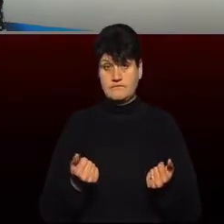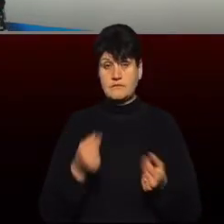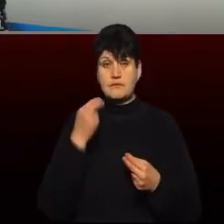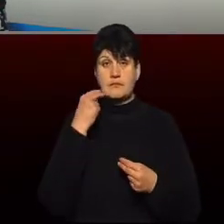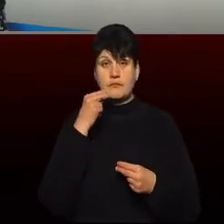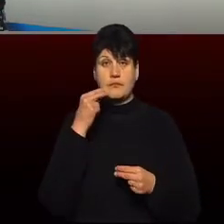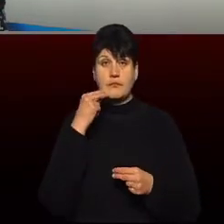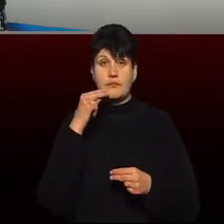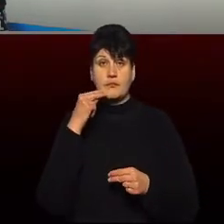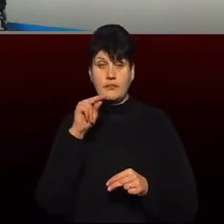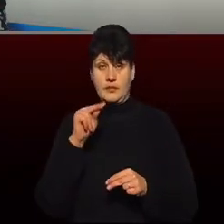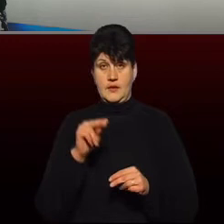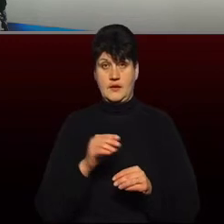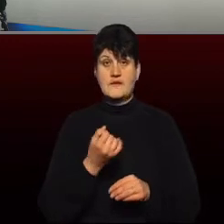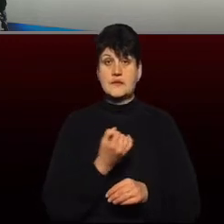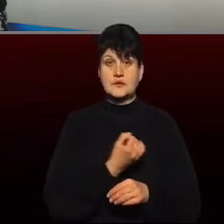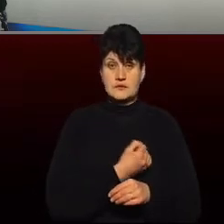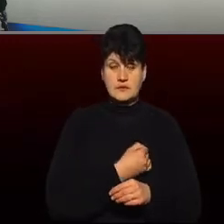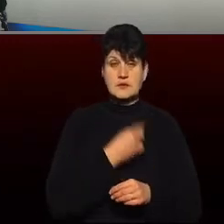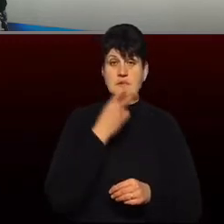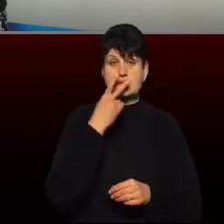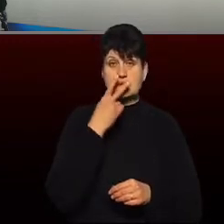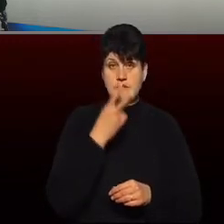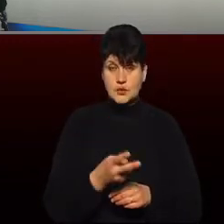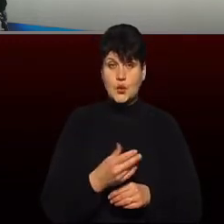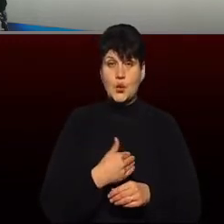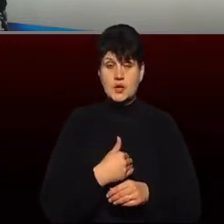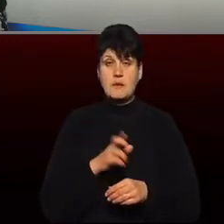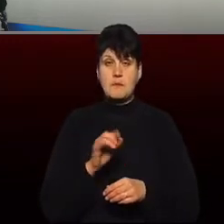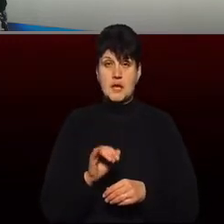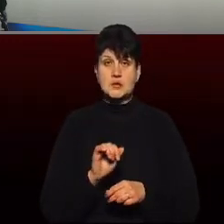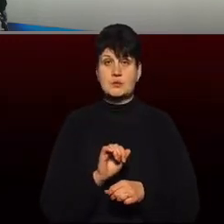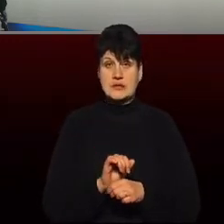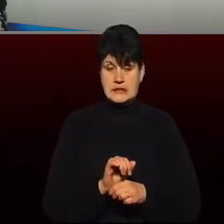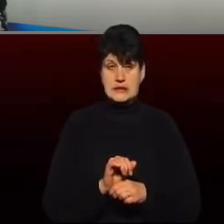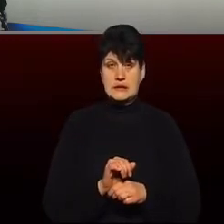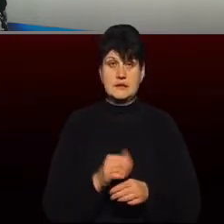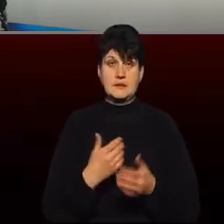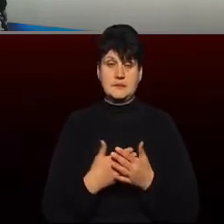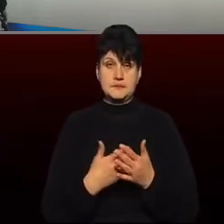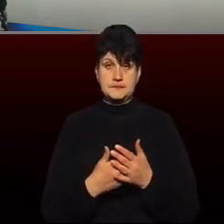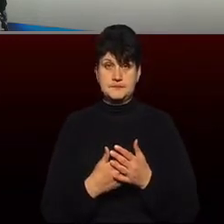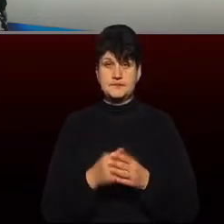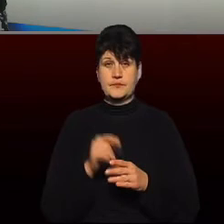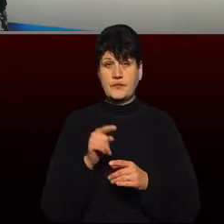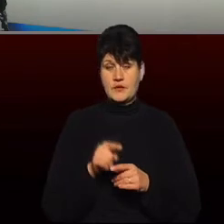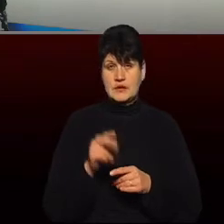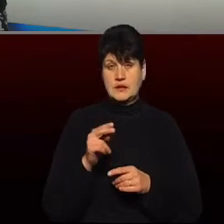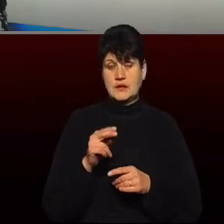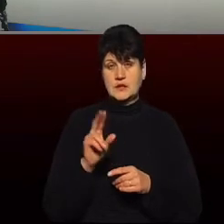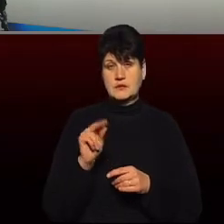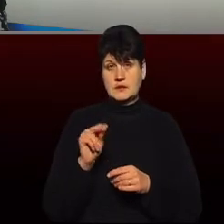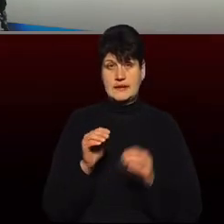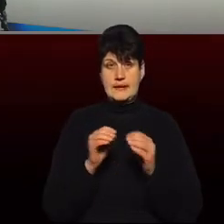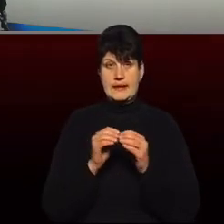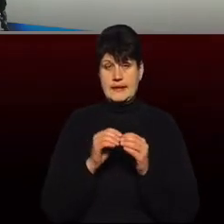і хотів би зупинитись на певних даних статистики. Правда, вони датовані за 10 місяців цього